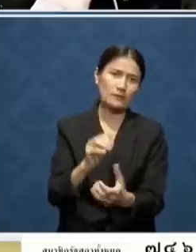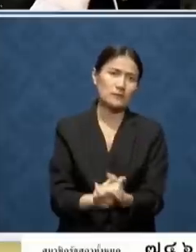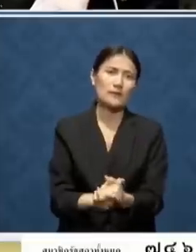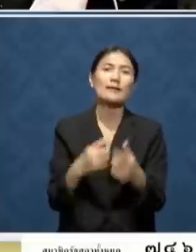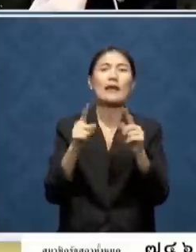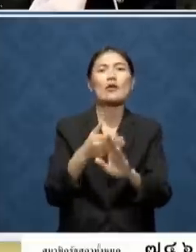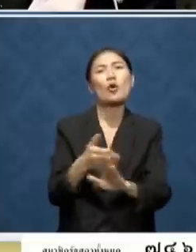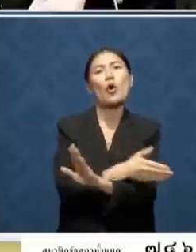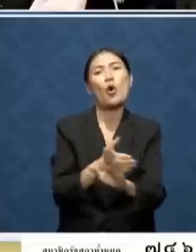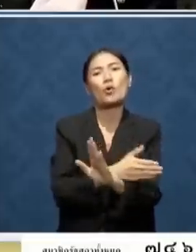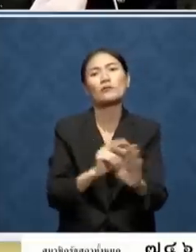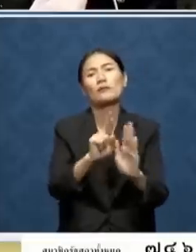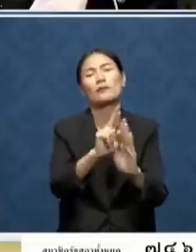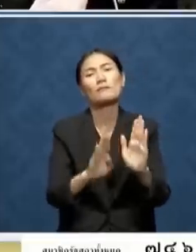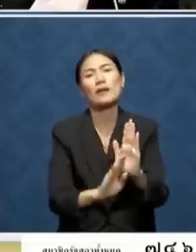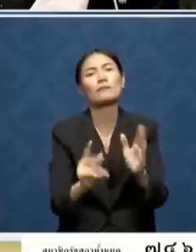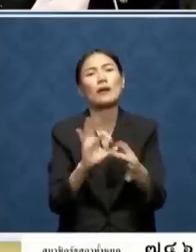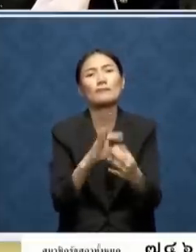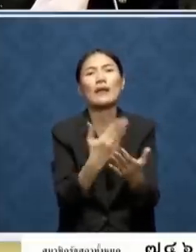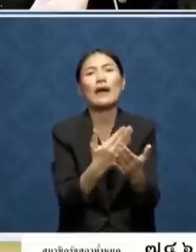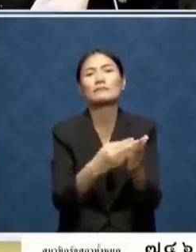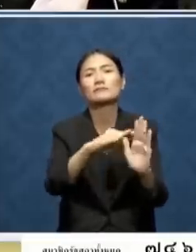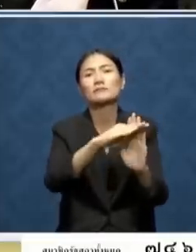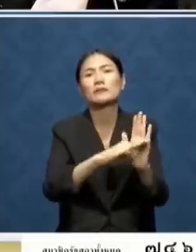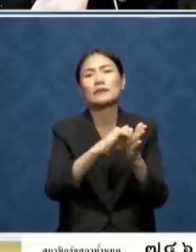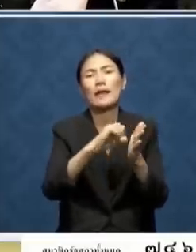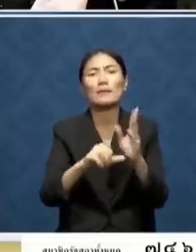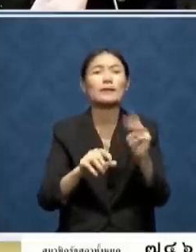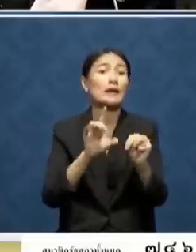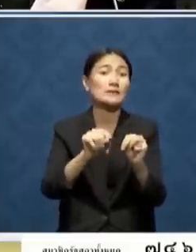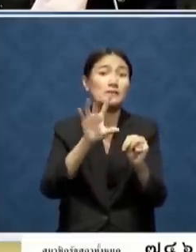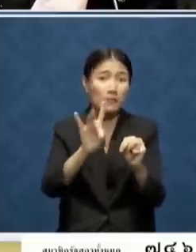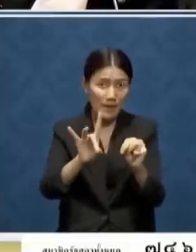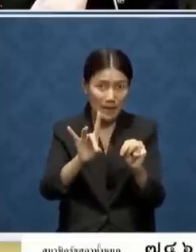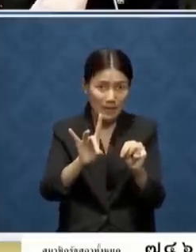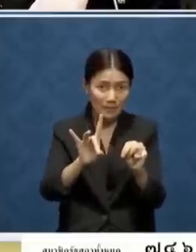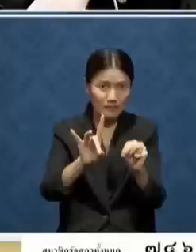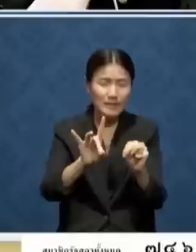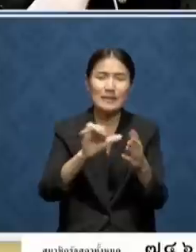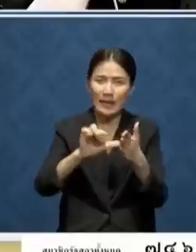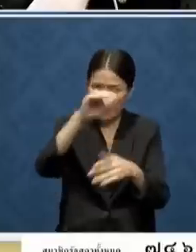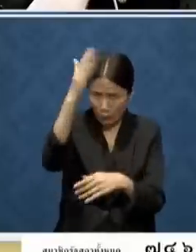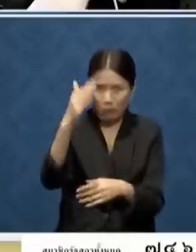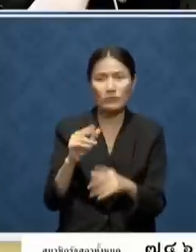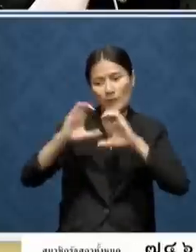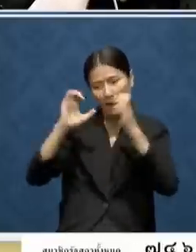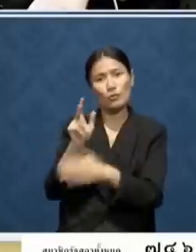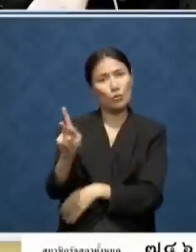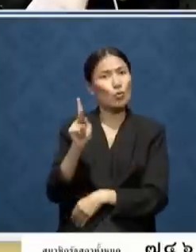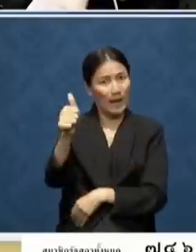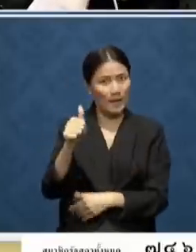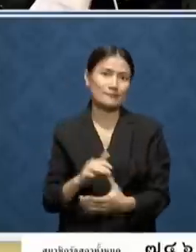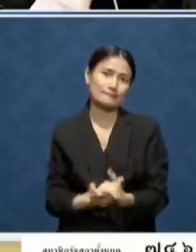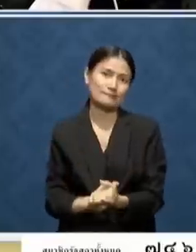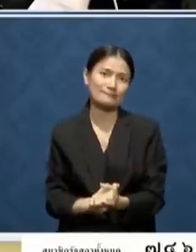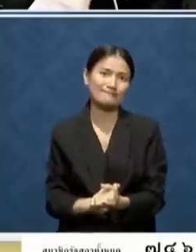กรอบวินัยการเงินการคลังเรื่องของมาตรา 28การกู้ยืมเงินจากหน่วยงานภาครัฐนะคะซึ่งคิดว่า